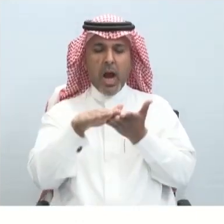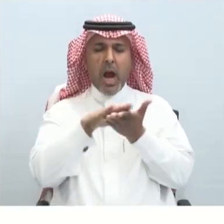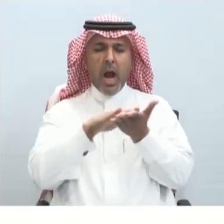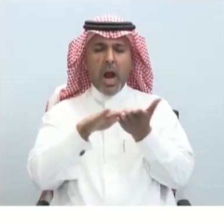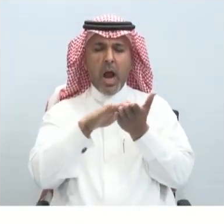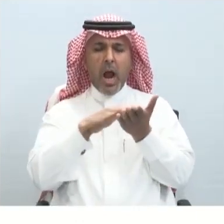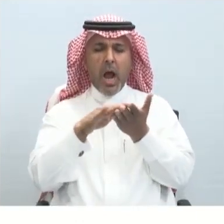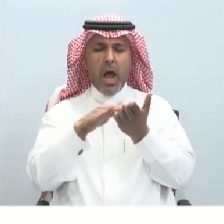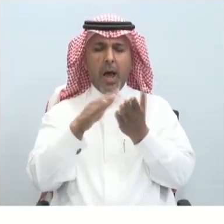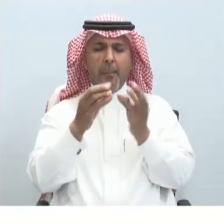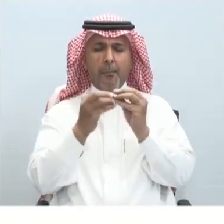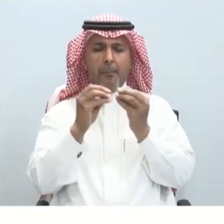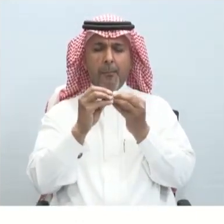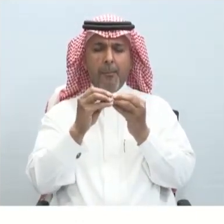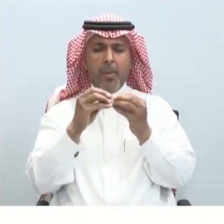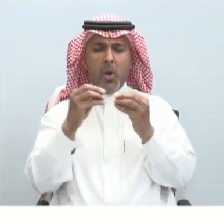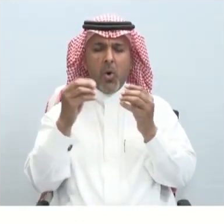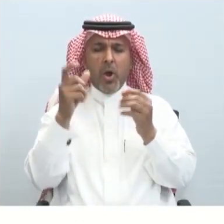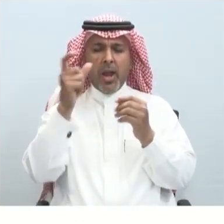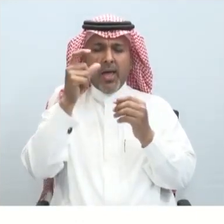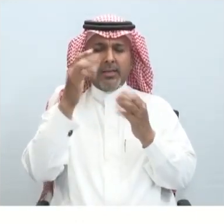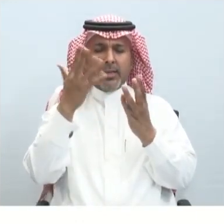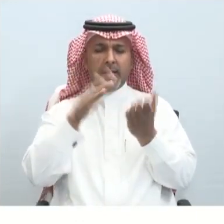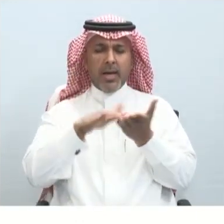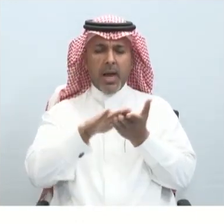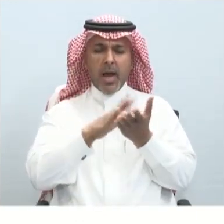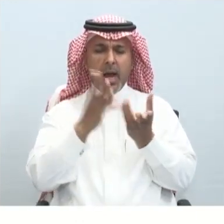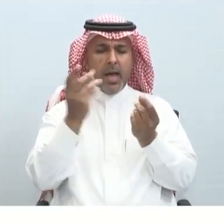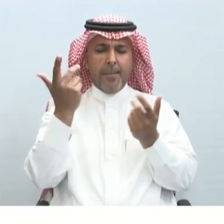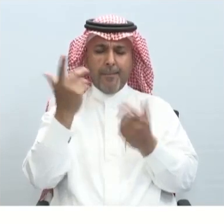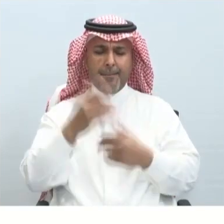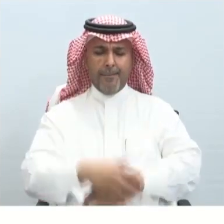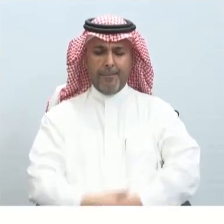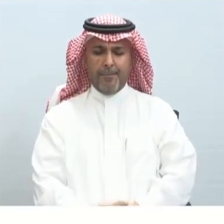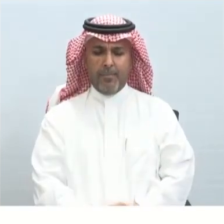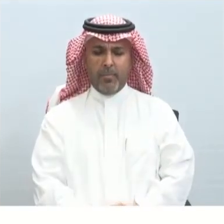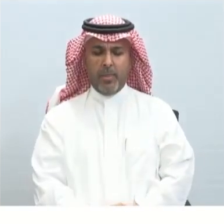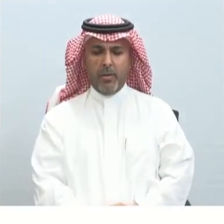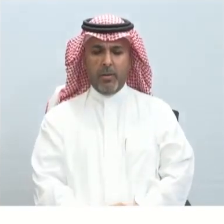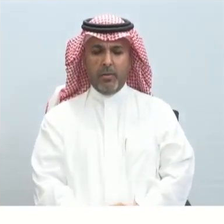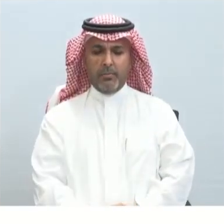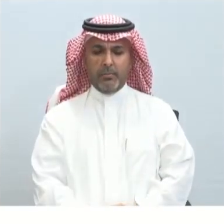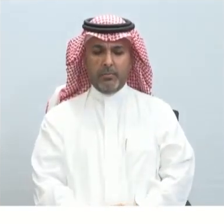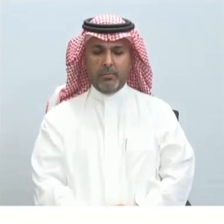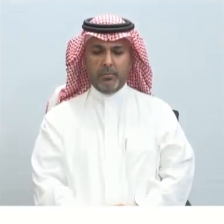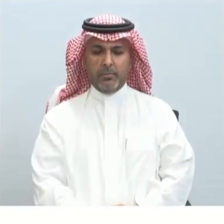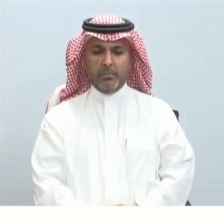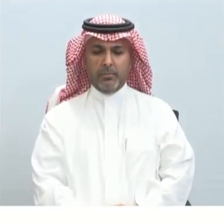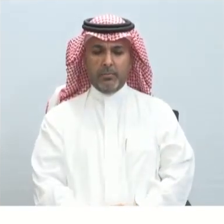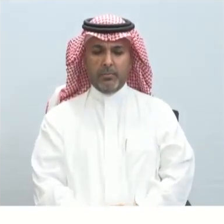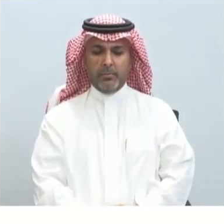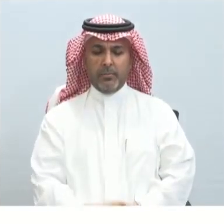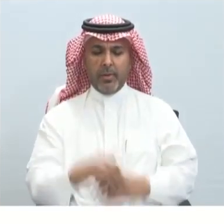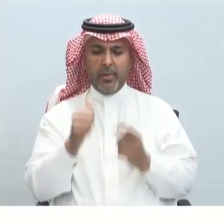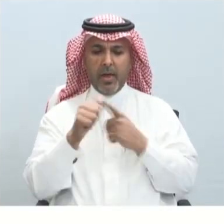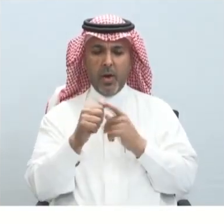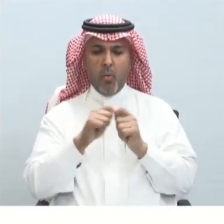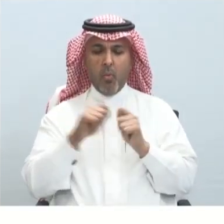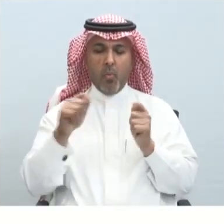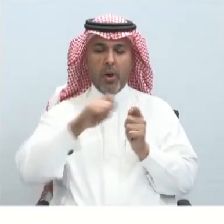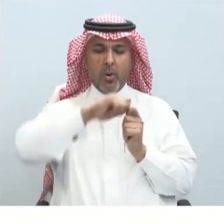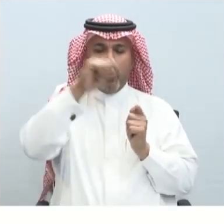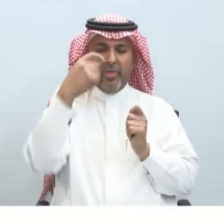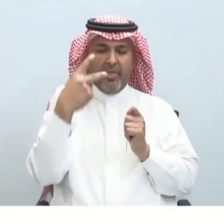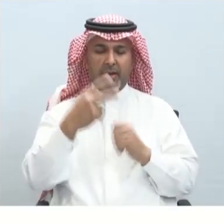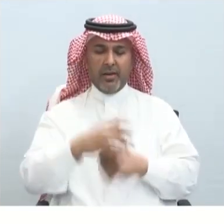الاضلاع لاحظ ان اعطاني هنا في هذا المتوازي ضلعين هذا الضلع الاول وهذا الضلع